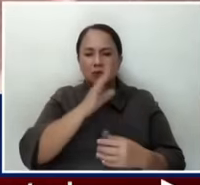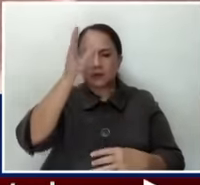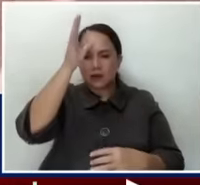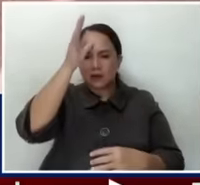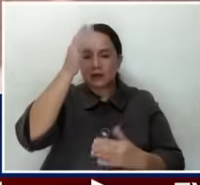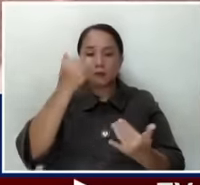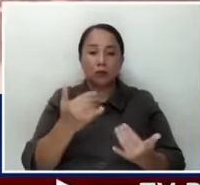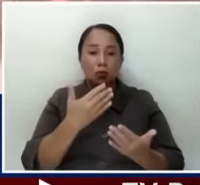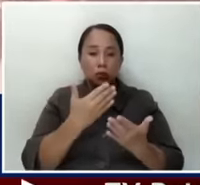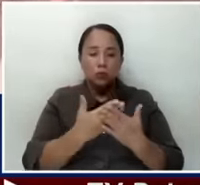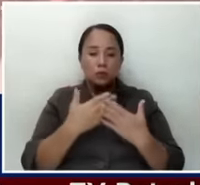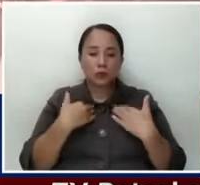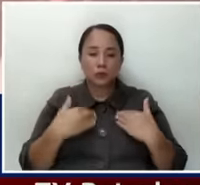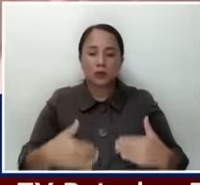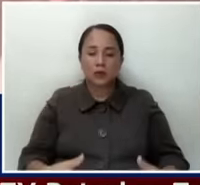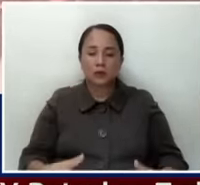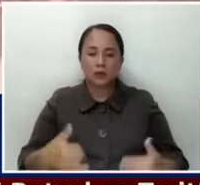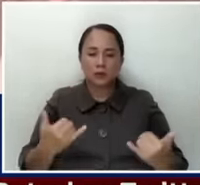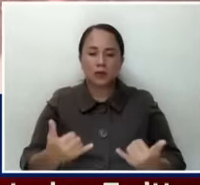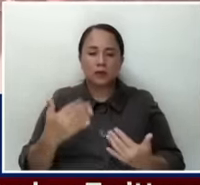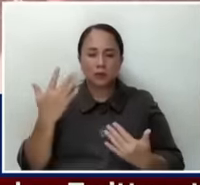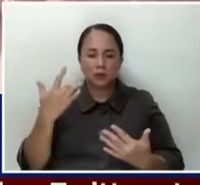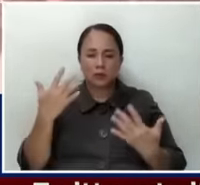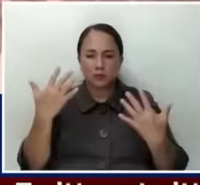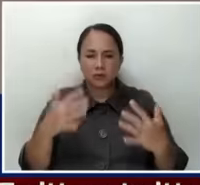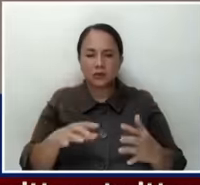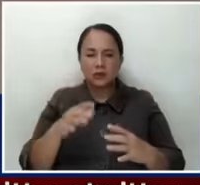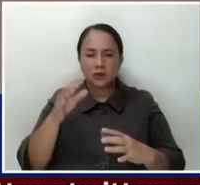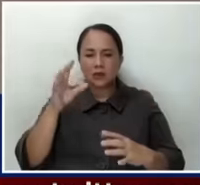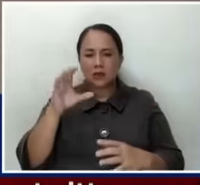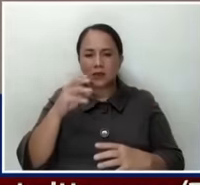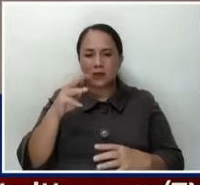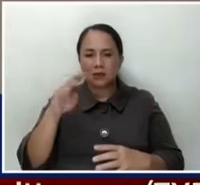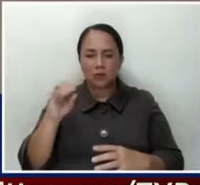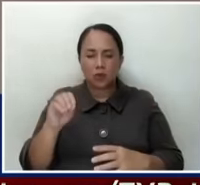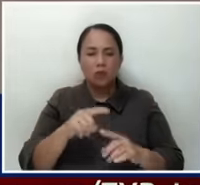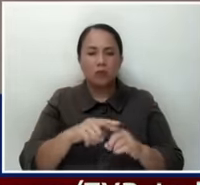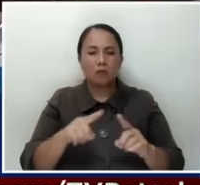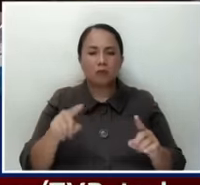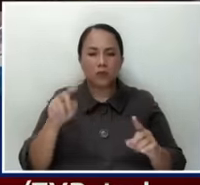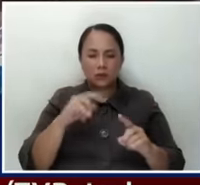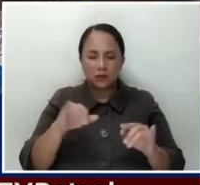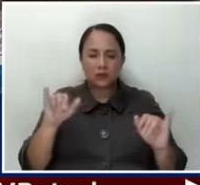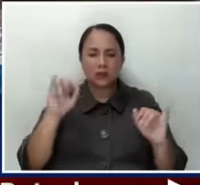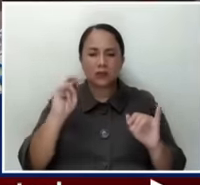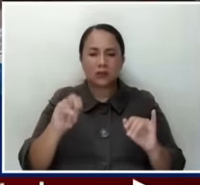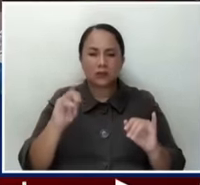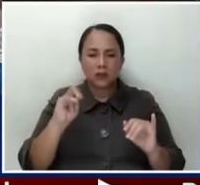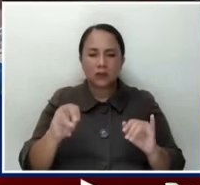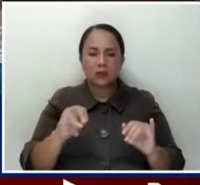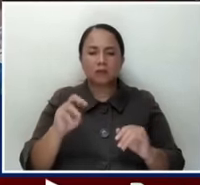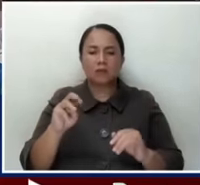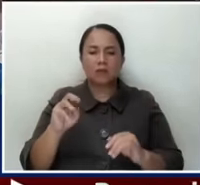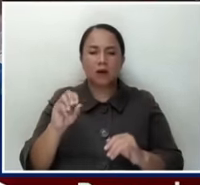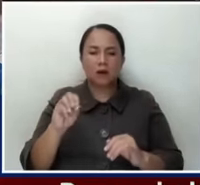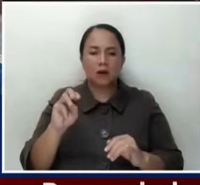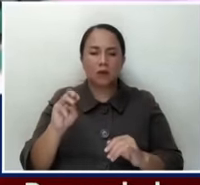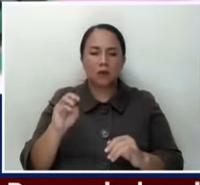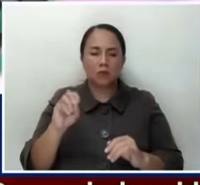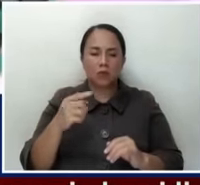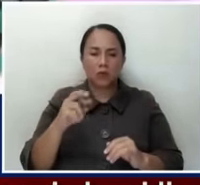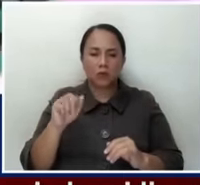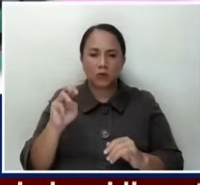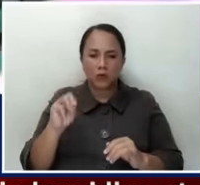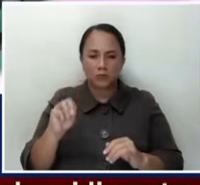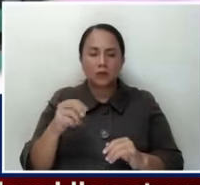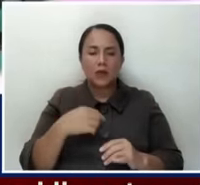ang pangangatawan ni Marlene matapos sumailalim sa chemo treatment pero kailangan pa rin niyang magpamamogram at ultrasound.